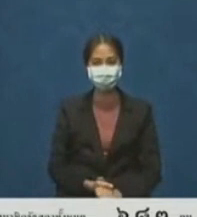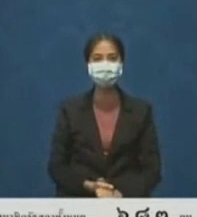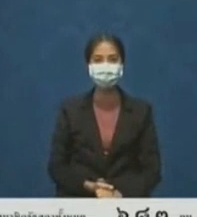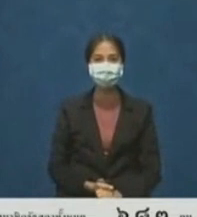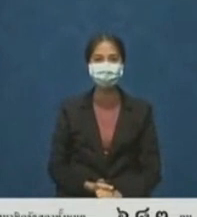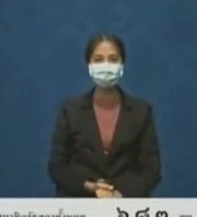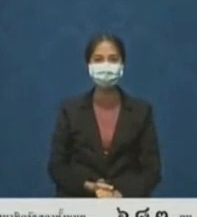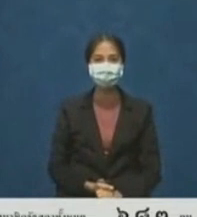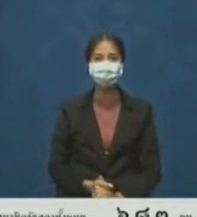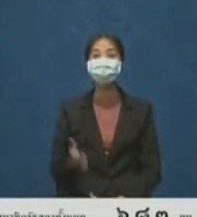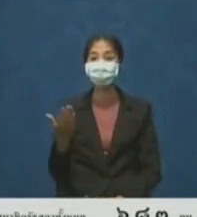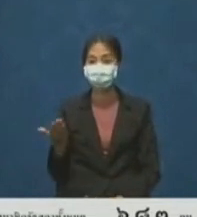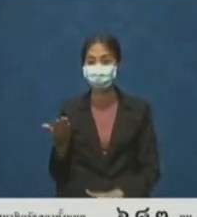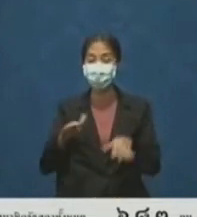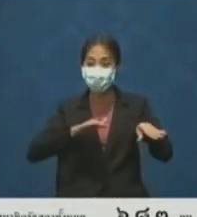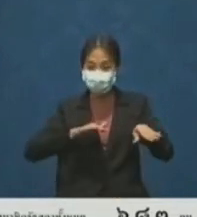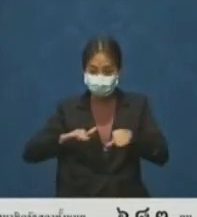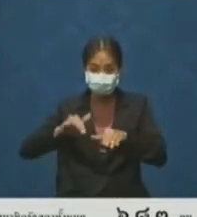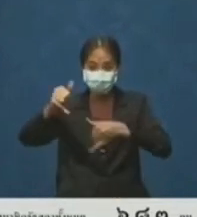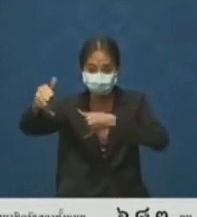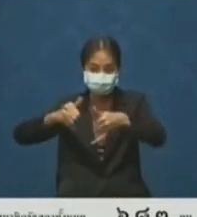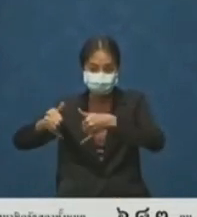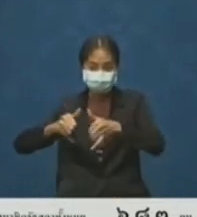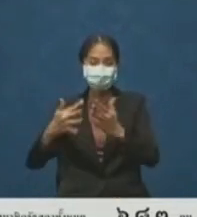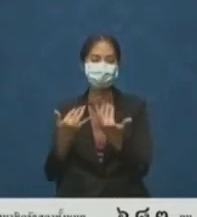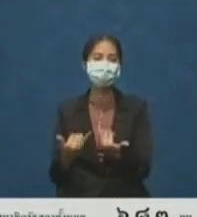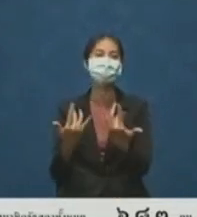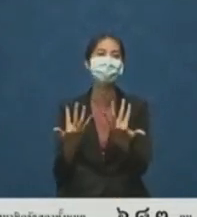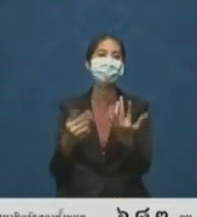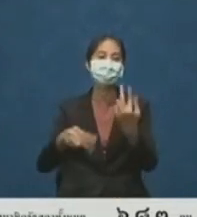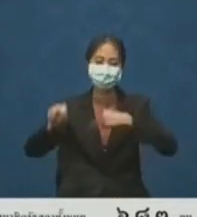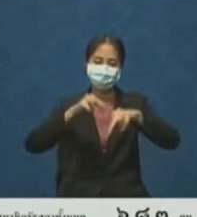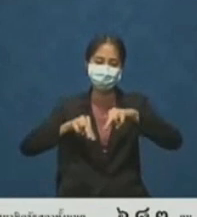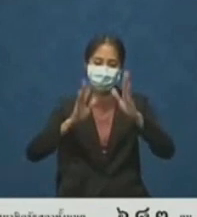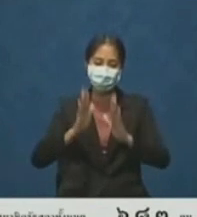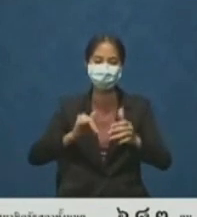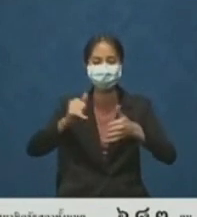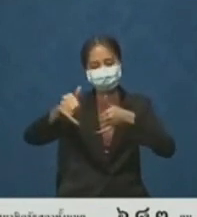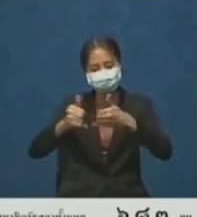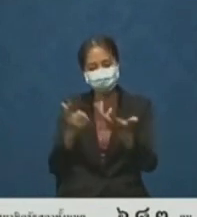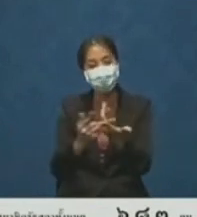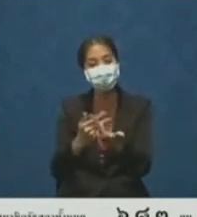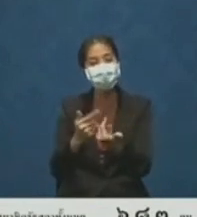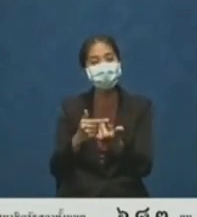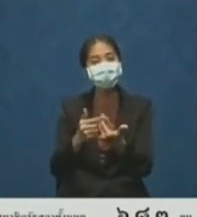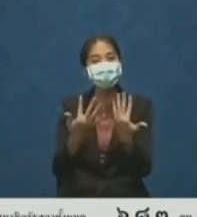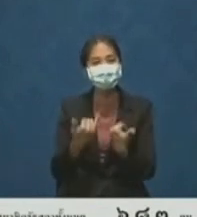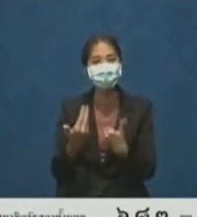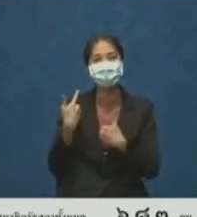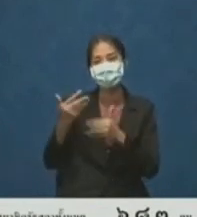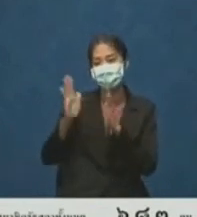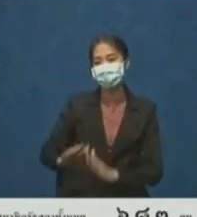ครับท่านสมาชิกครับกรุณาเตรียมเข้ามานะครับในระหว่างที่รอเพื่อตรวจสอบองค์ประชุมนั้นก็ขออนุญา